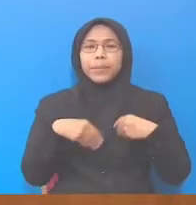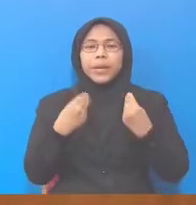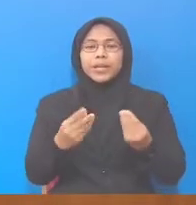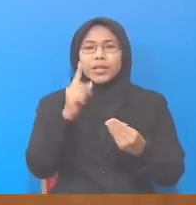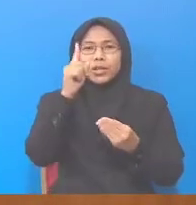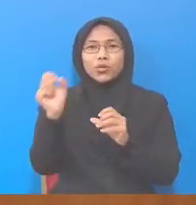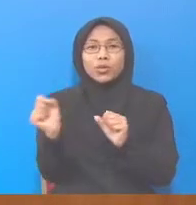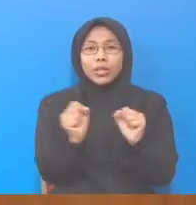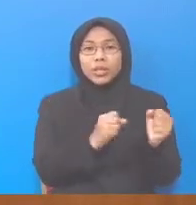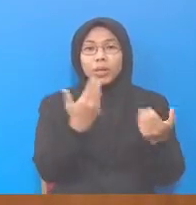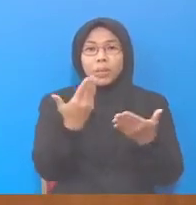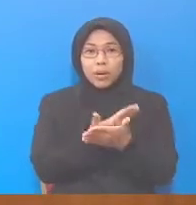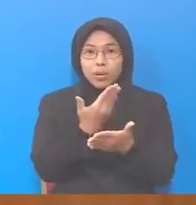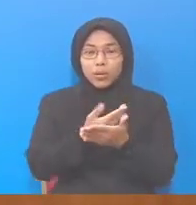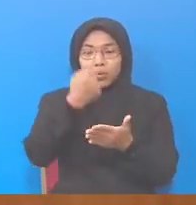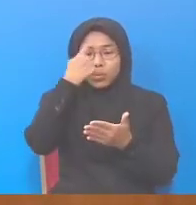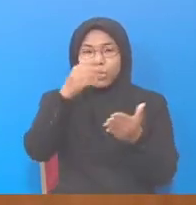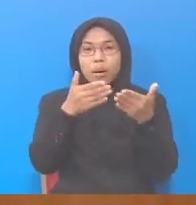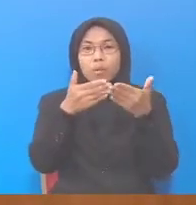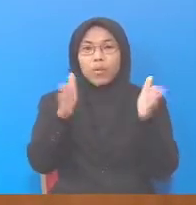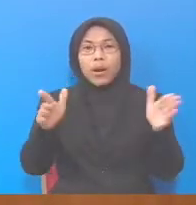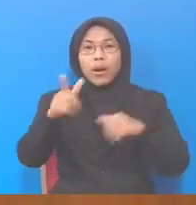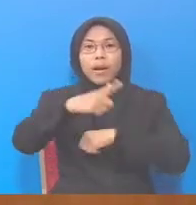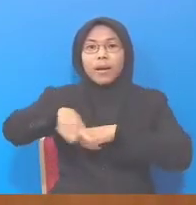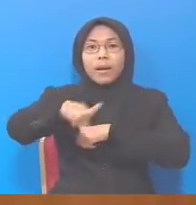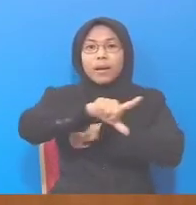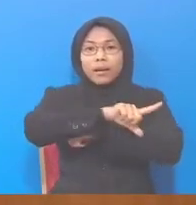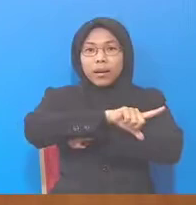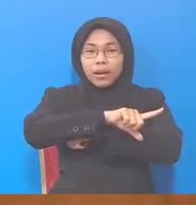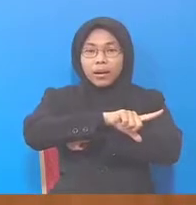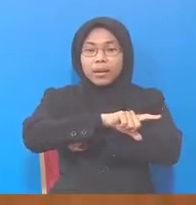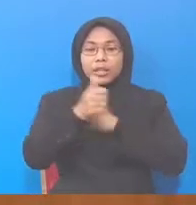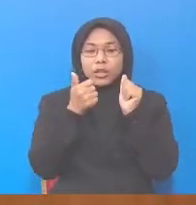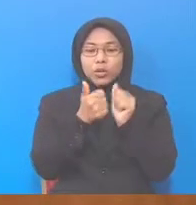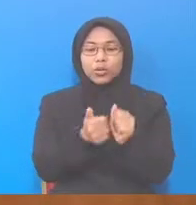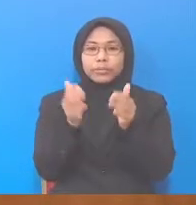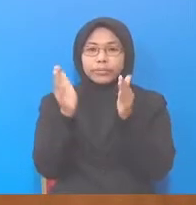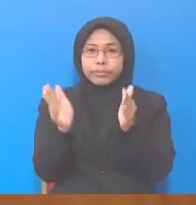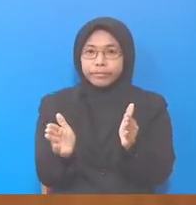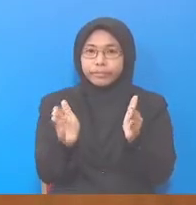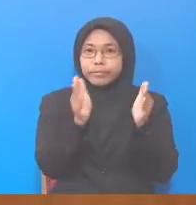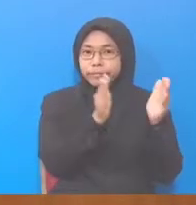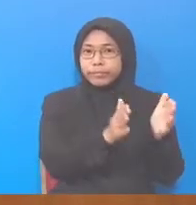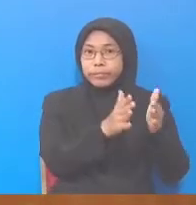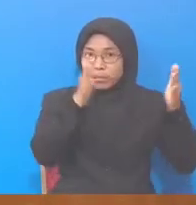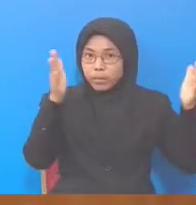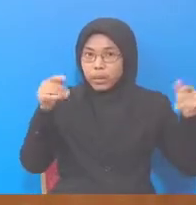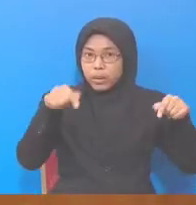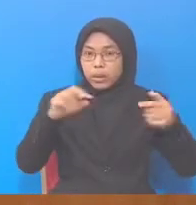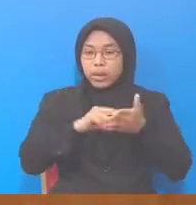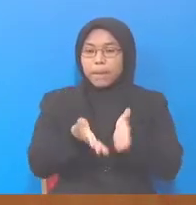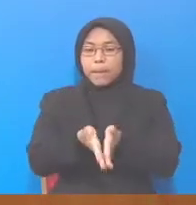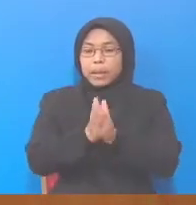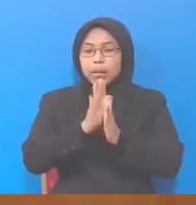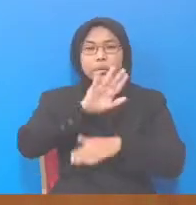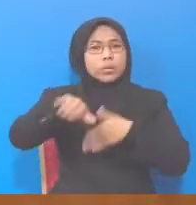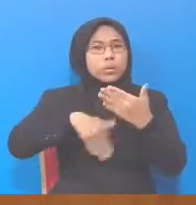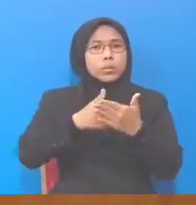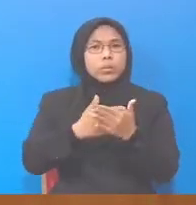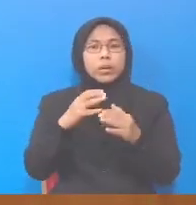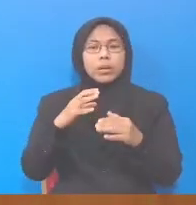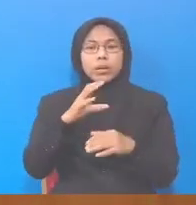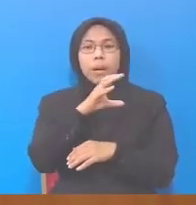strategi baru untuk membuka ladang-ladang secara berskala besar dan kita memohon supaya semua